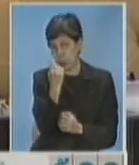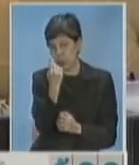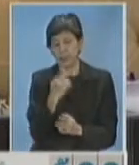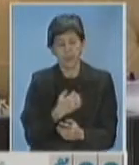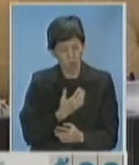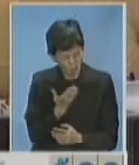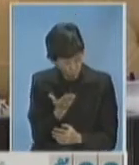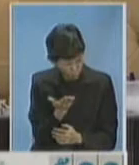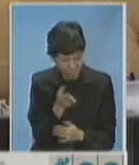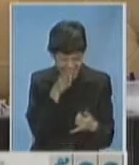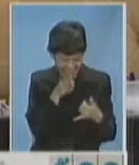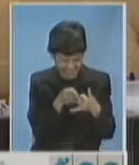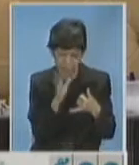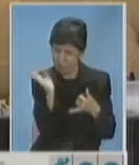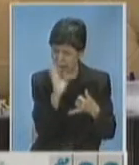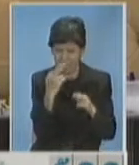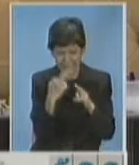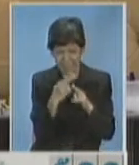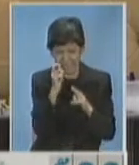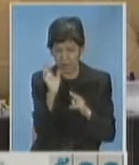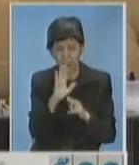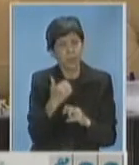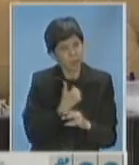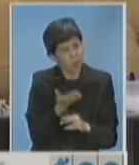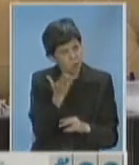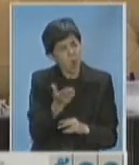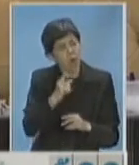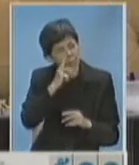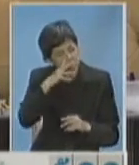อย่าไปพาดพิงทำให้คนอื่นเสียหายก็ขอความกรุ